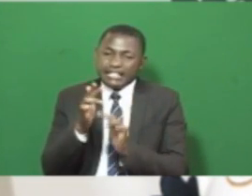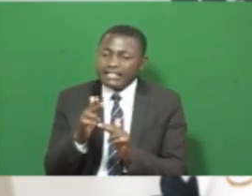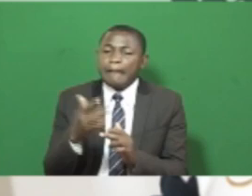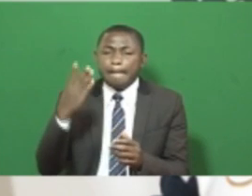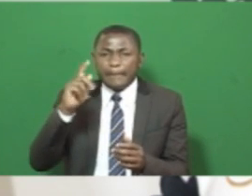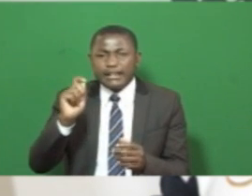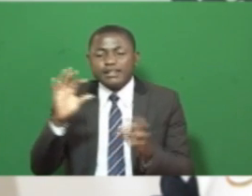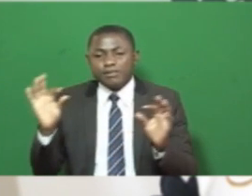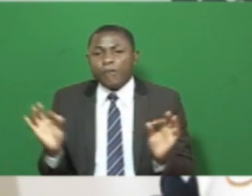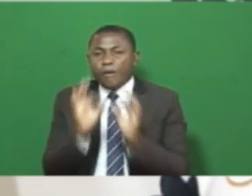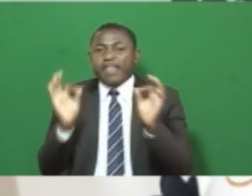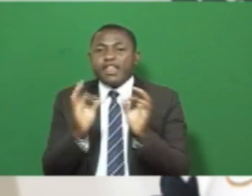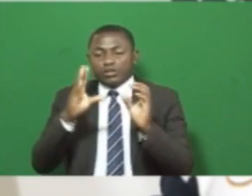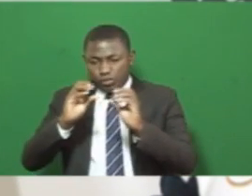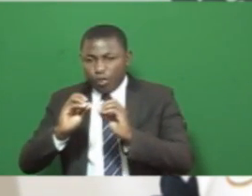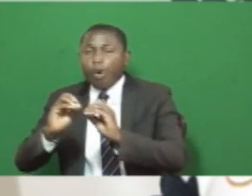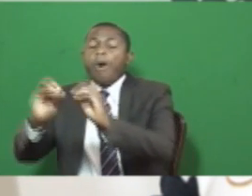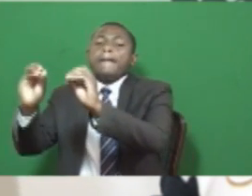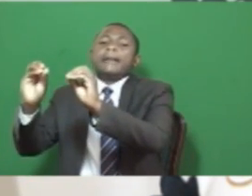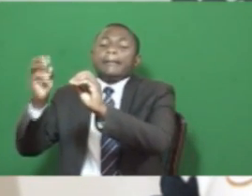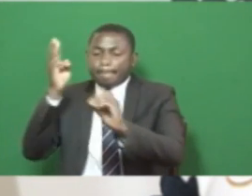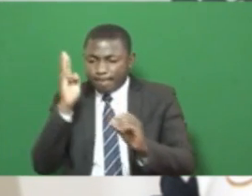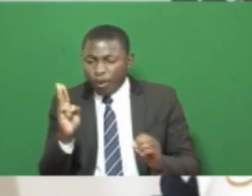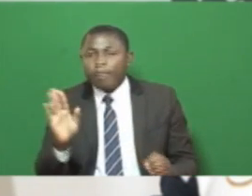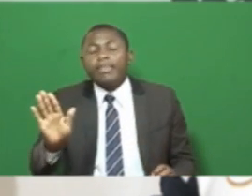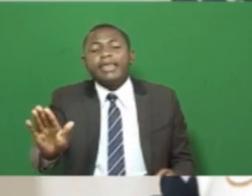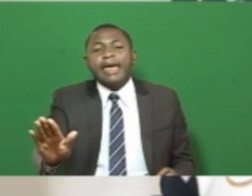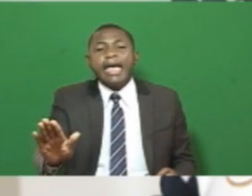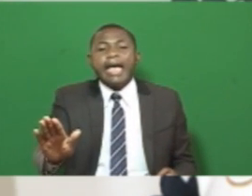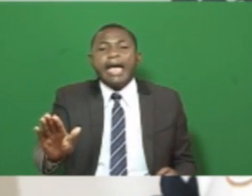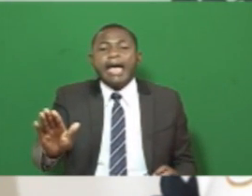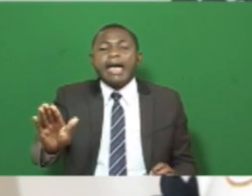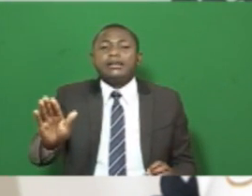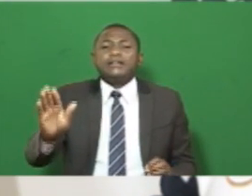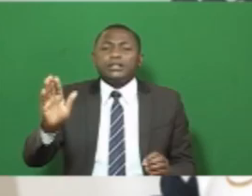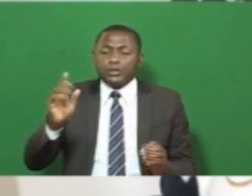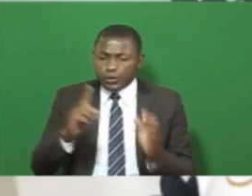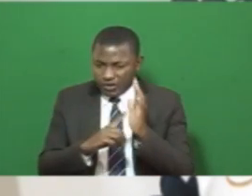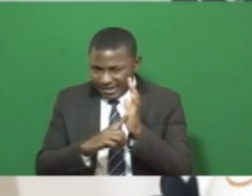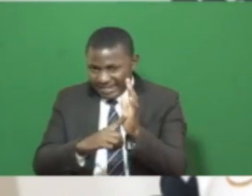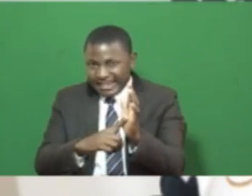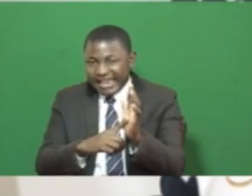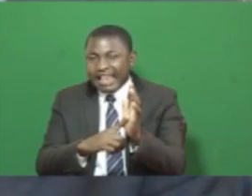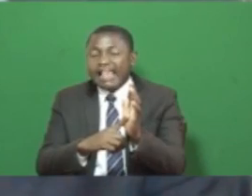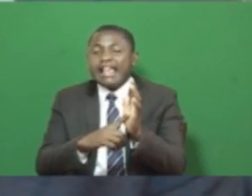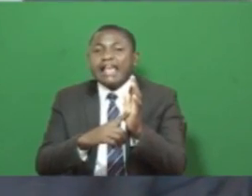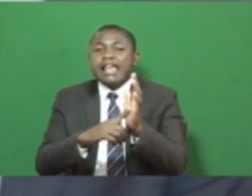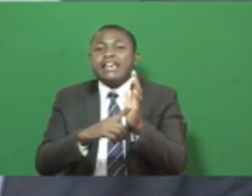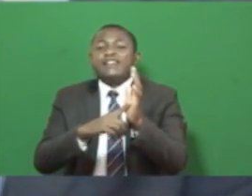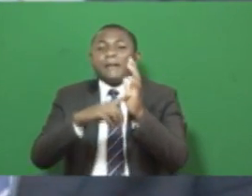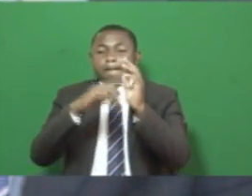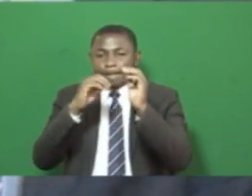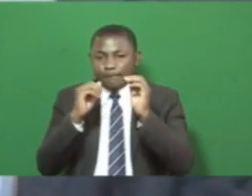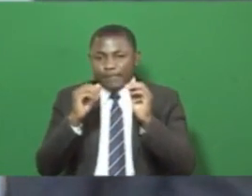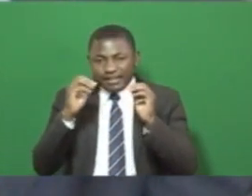dambudziko. Nekuti kunamata kunoyerwa nemararamiro. Okay, ndoari